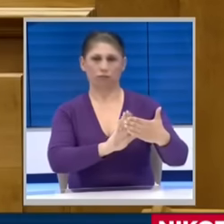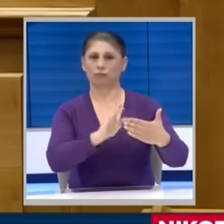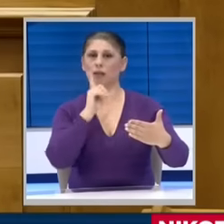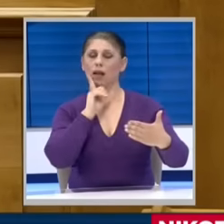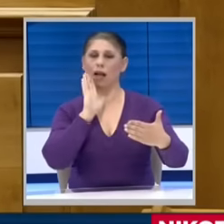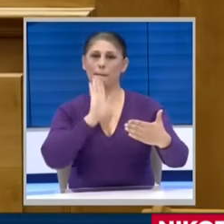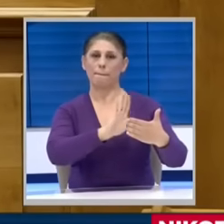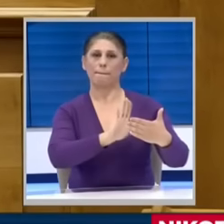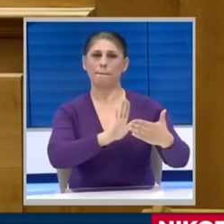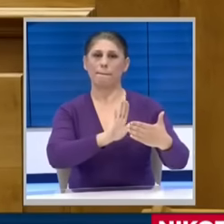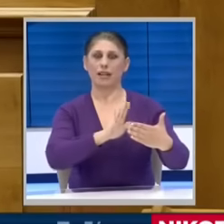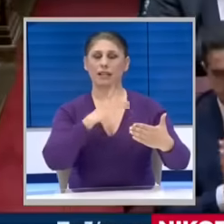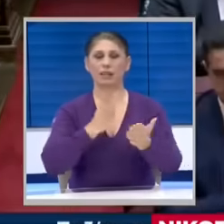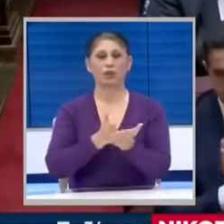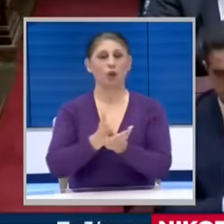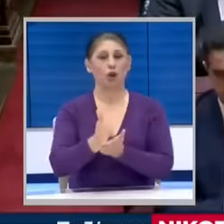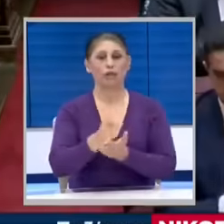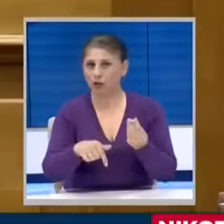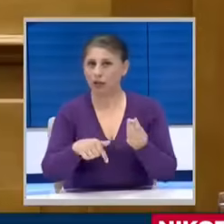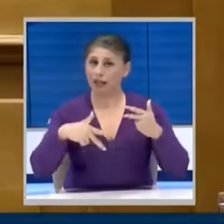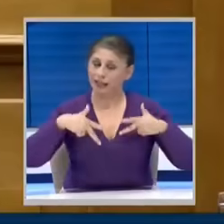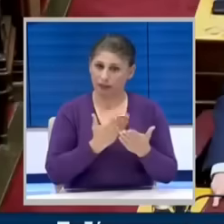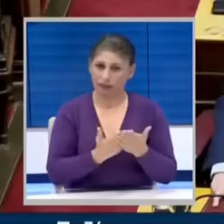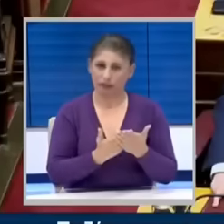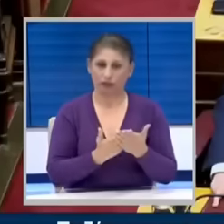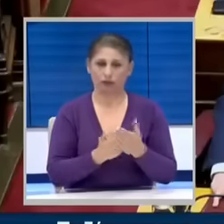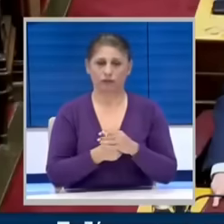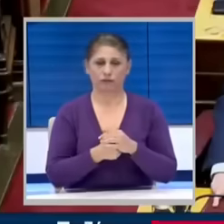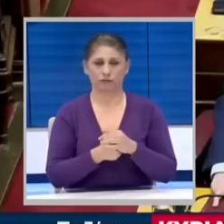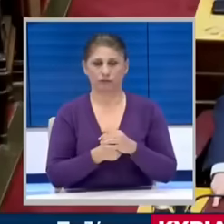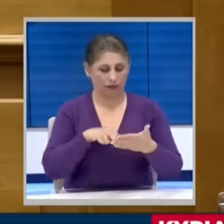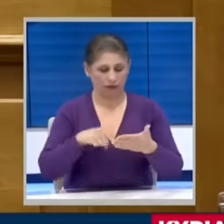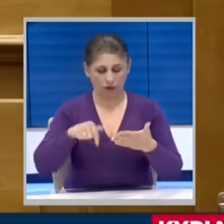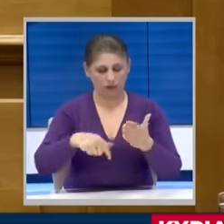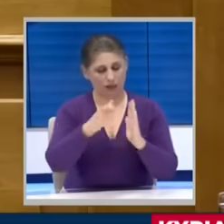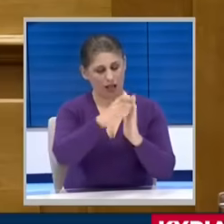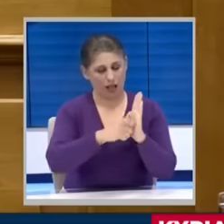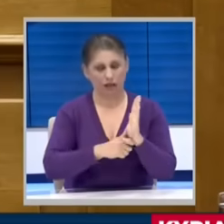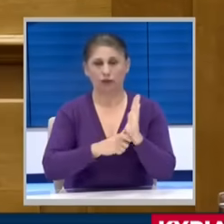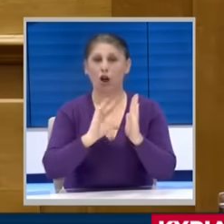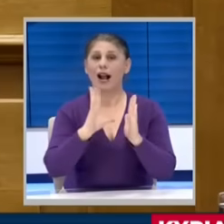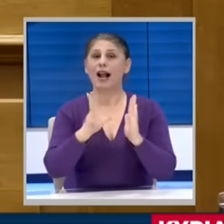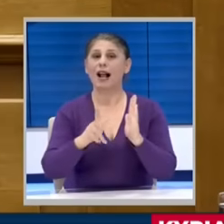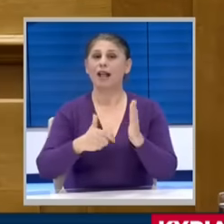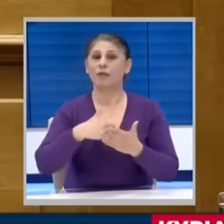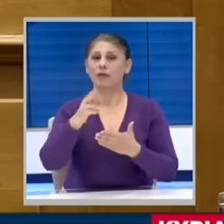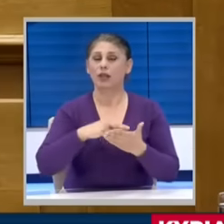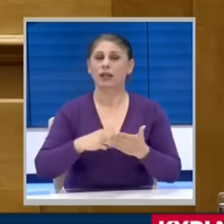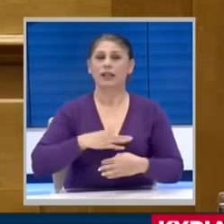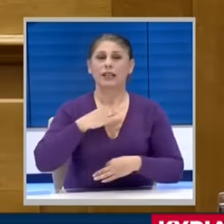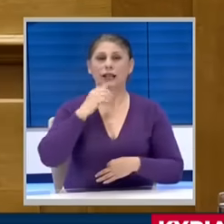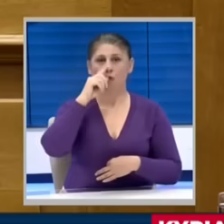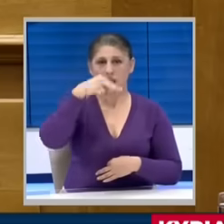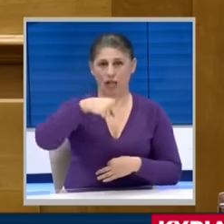και το ήθος της διακυβέρνησής σας. Κράτος δικαίου λοιπόν. Διαβάζω το σημερινό άρθρο στην Καθημερινή του κύριου Νίκου